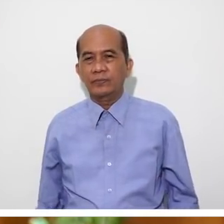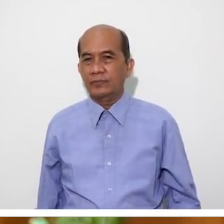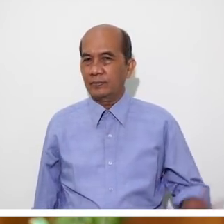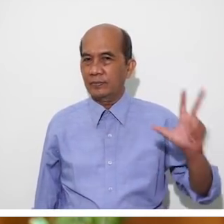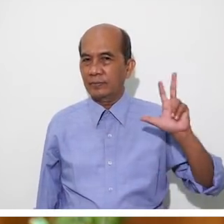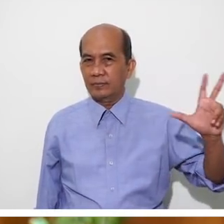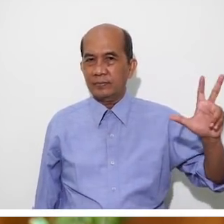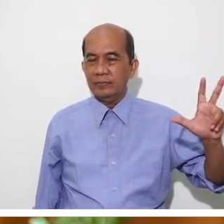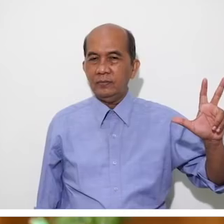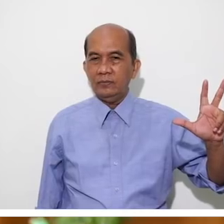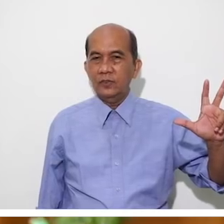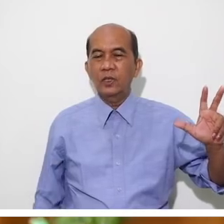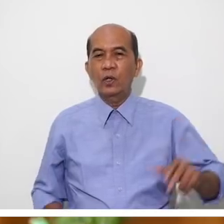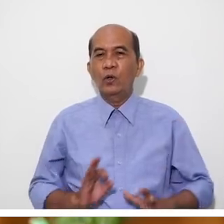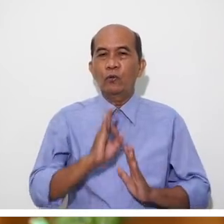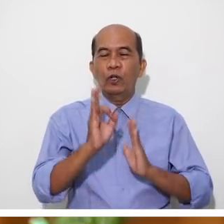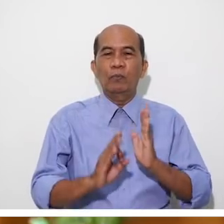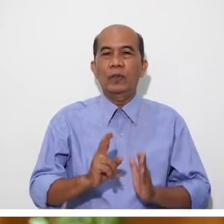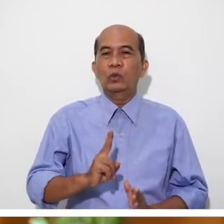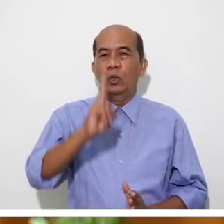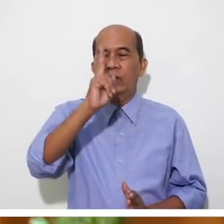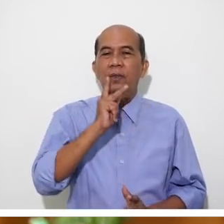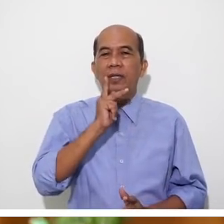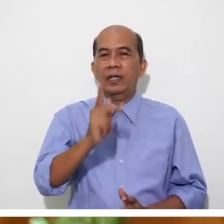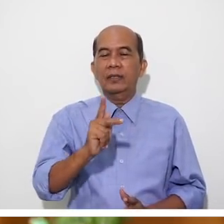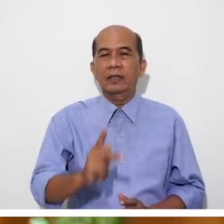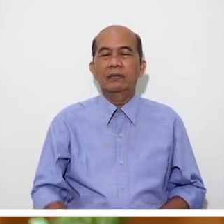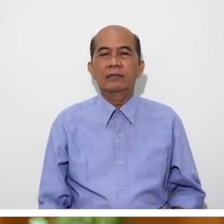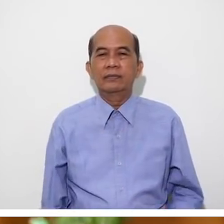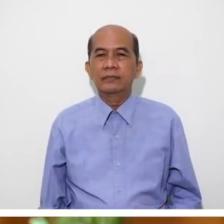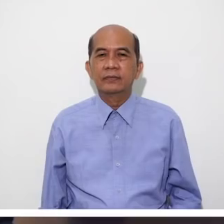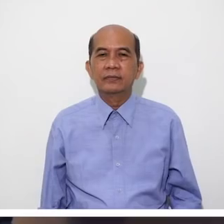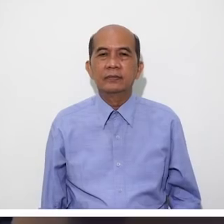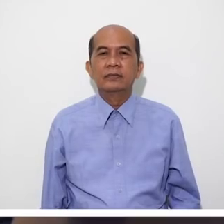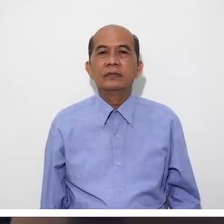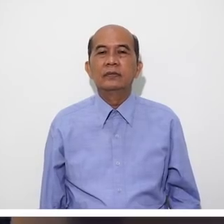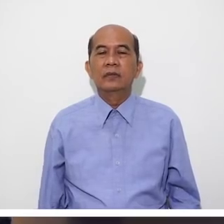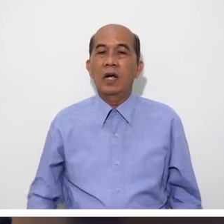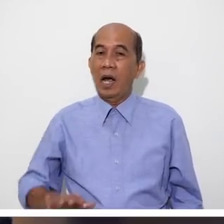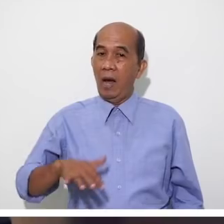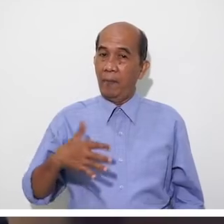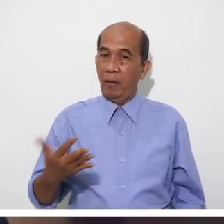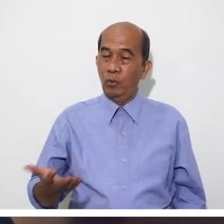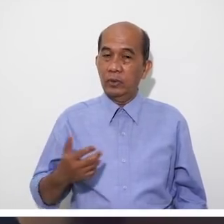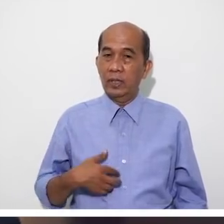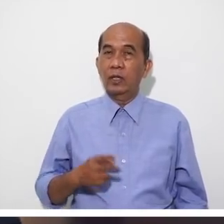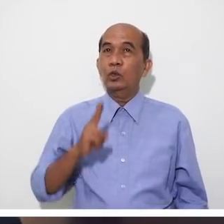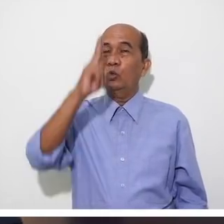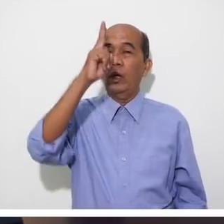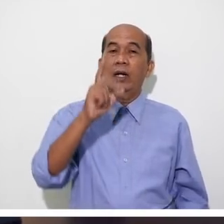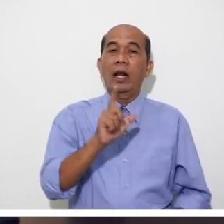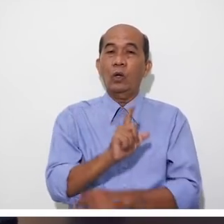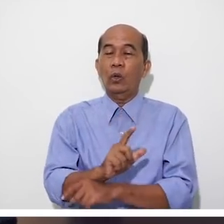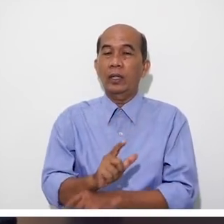ketiga, saudara, firman Tuhan mengajarkan kepada kita satu firman yang luar biasa. Apapun yang Tuhan lakukan dalam